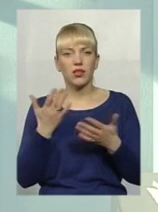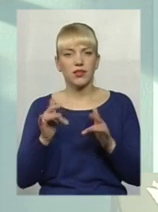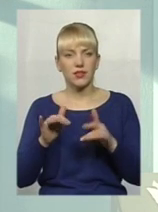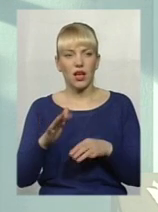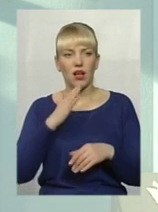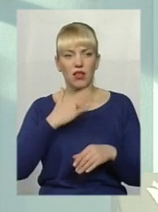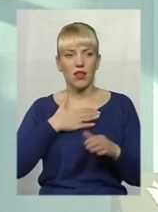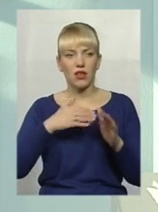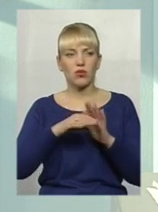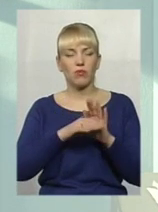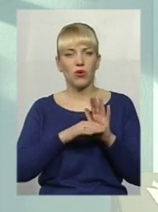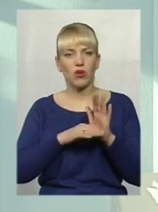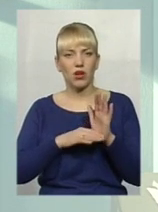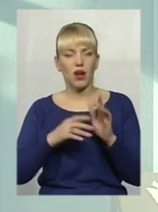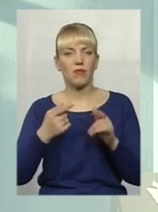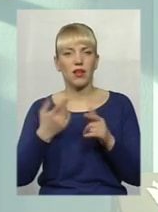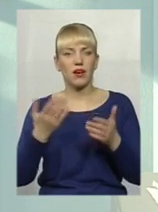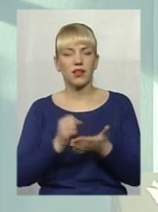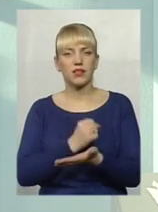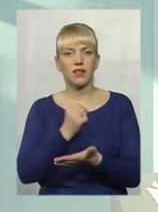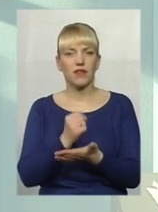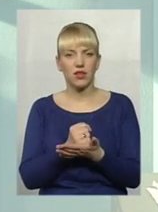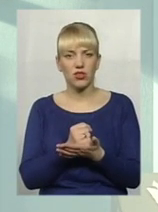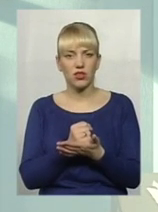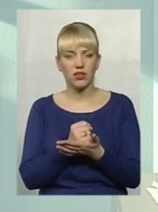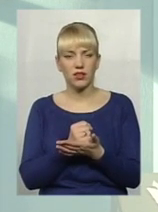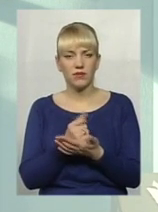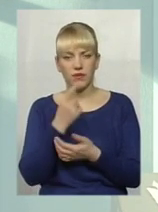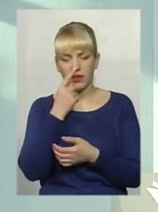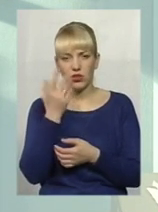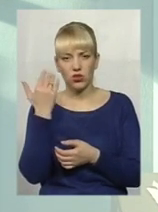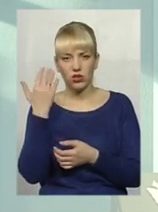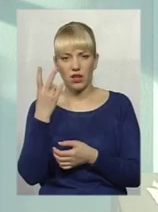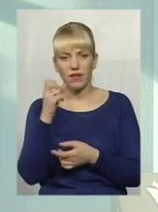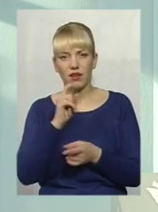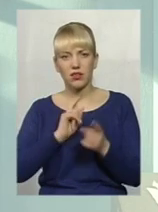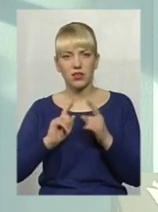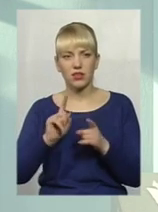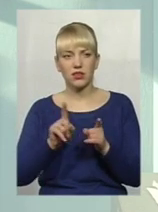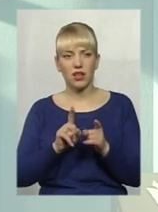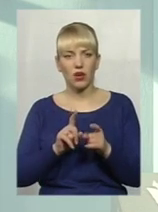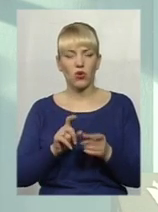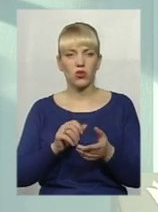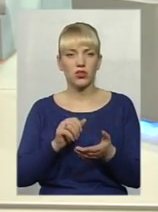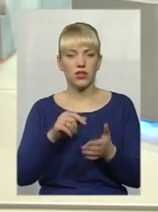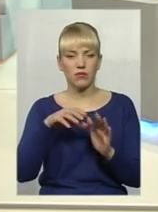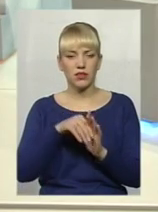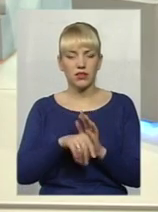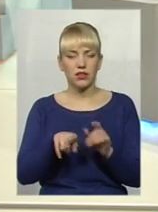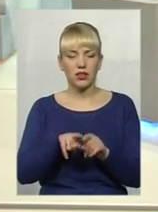програма охорони довкілля міста Хмельницького, яка затверджена нещодавно на сесії, також містить такий захід,